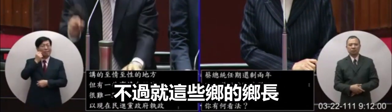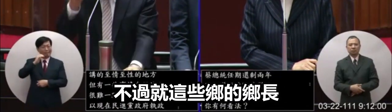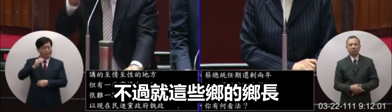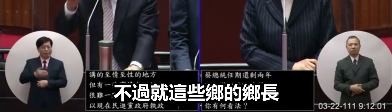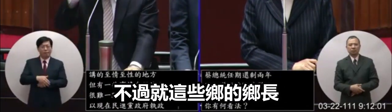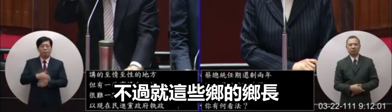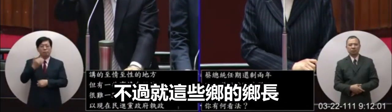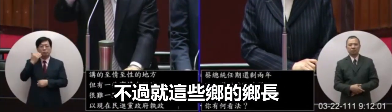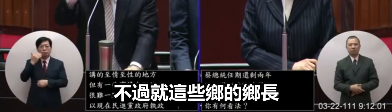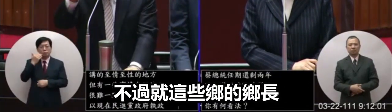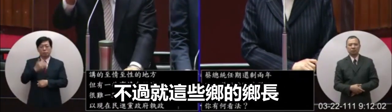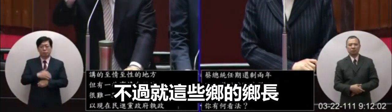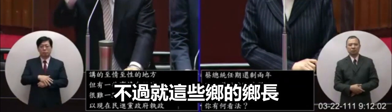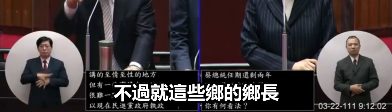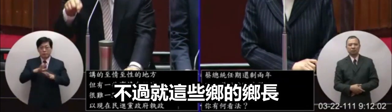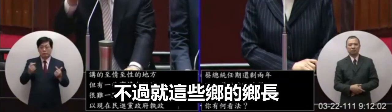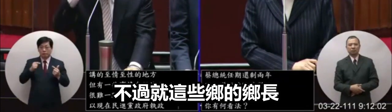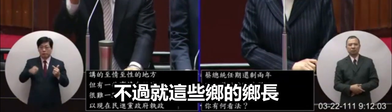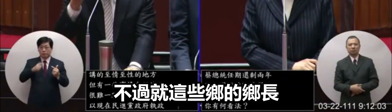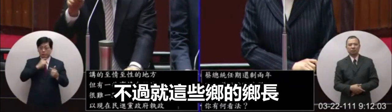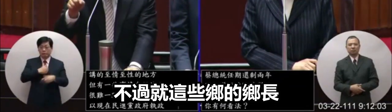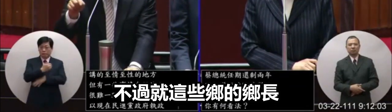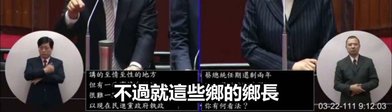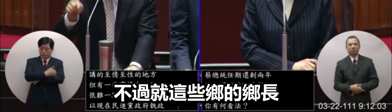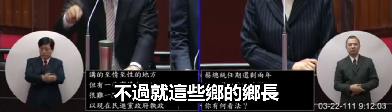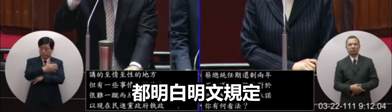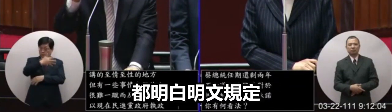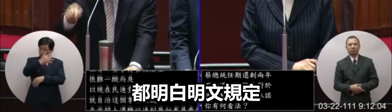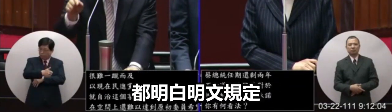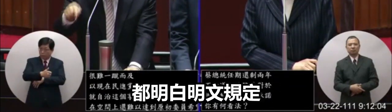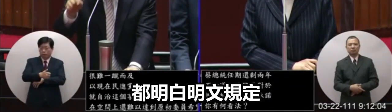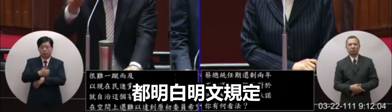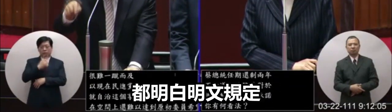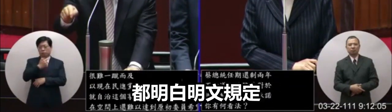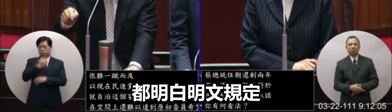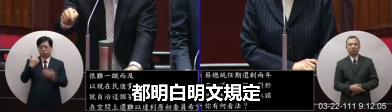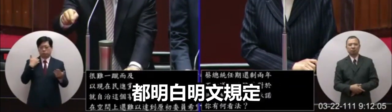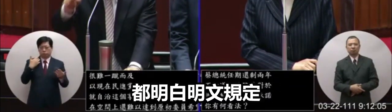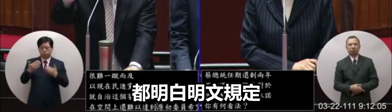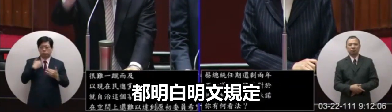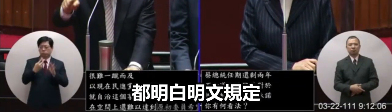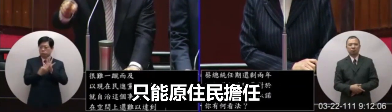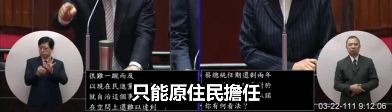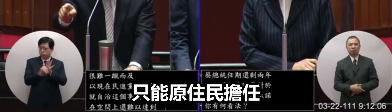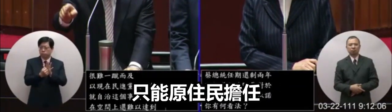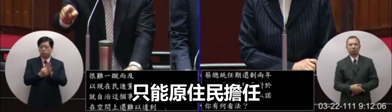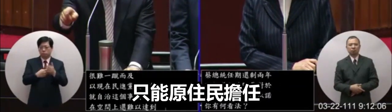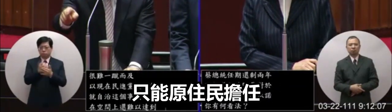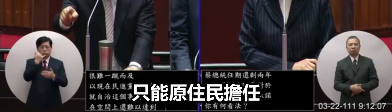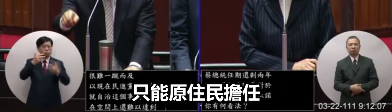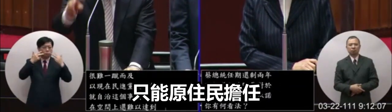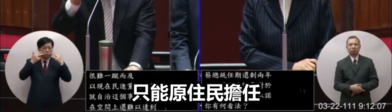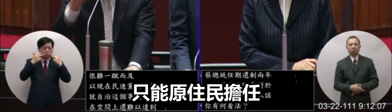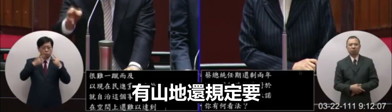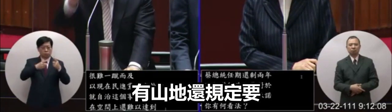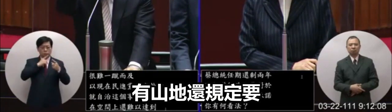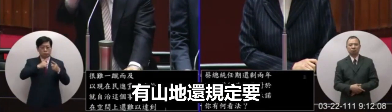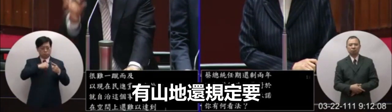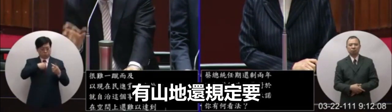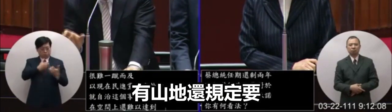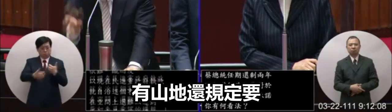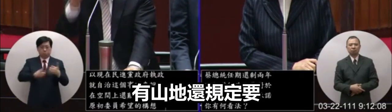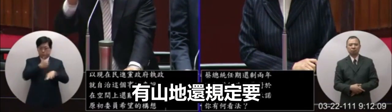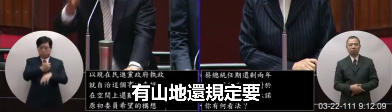过，就这些乡的乡长都明白明文规定只能原住民担任，